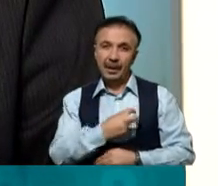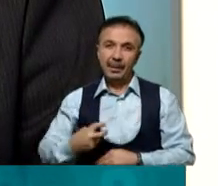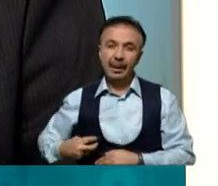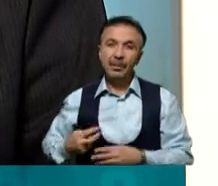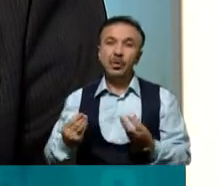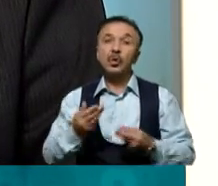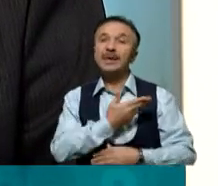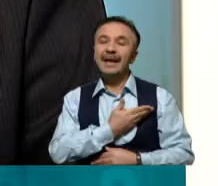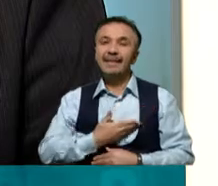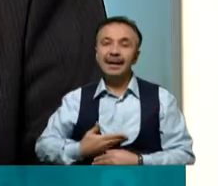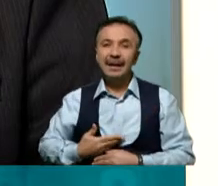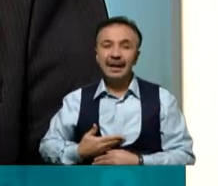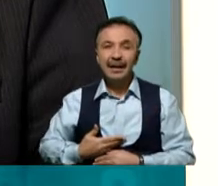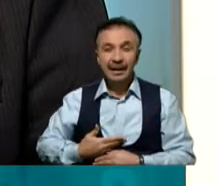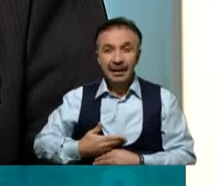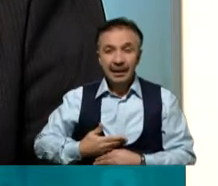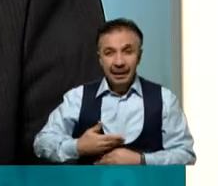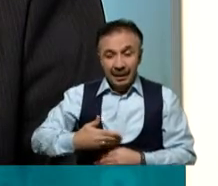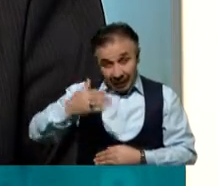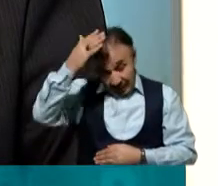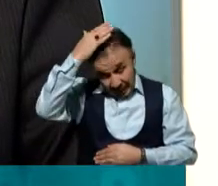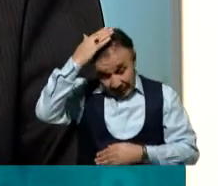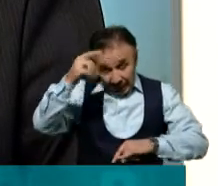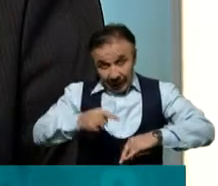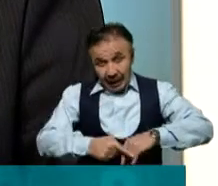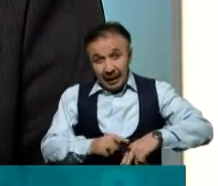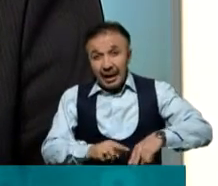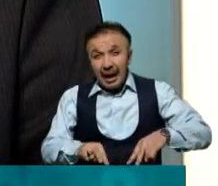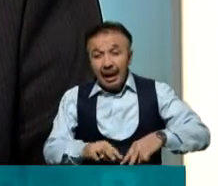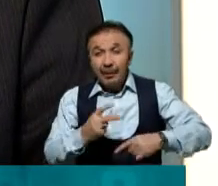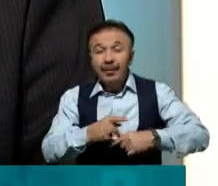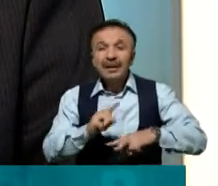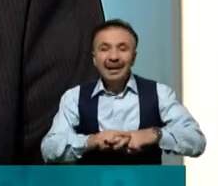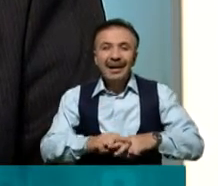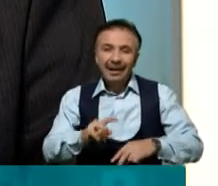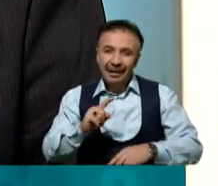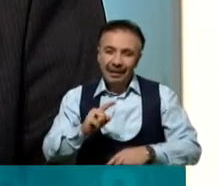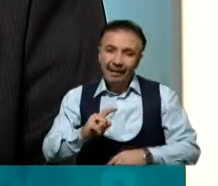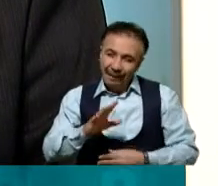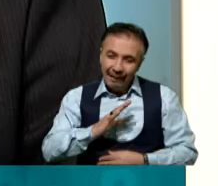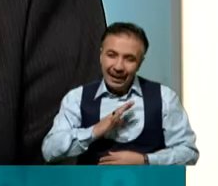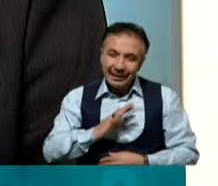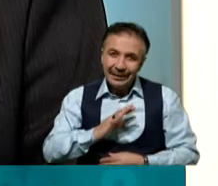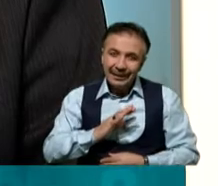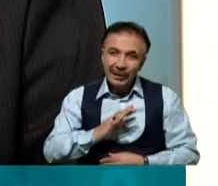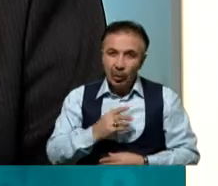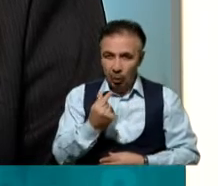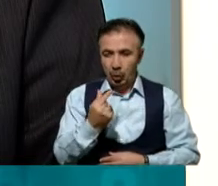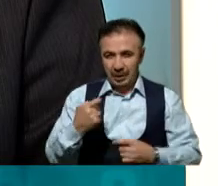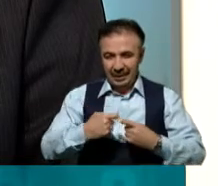sevdiği amcası Hazreti Hamza vardır, değil mi efendim? Yani biliriz, Uhud'da şehit olmuştur. Hazreti Hamza'yı şehit